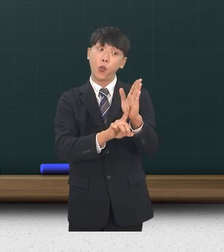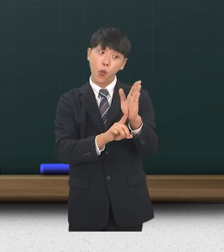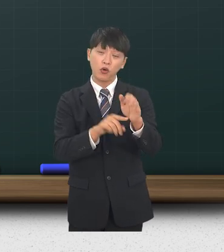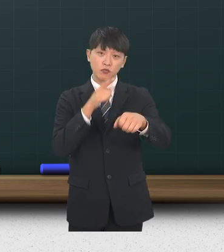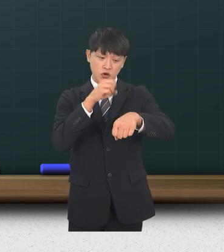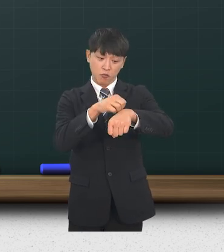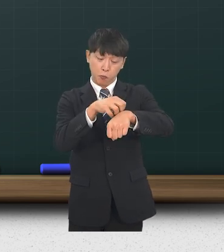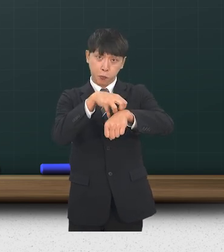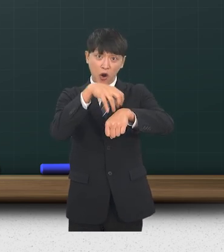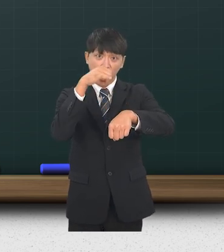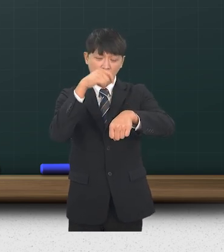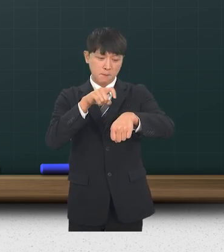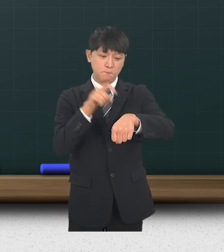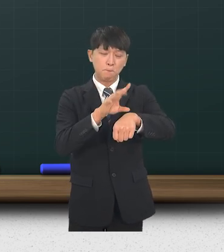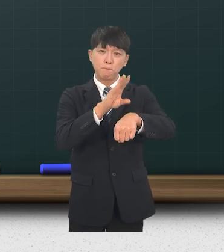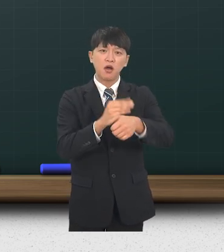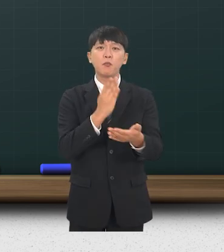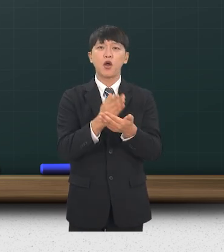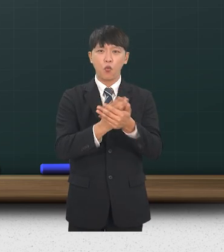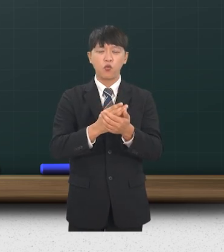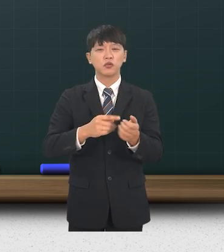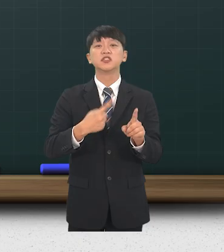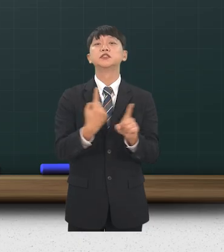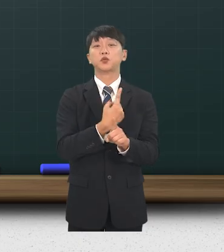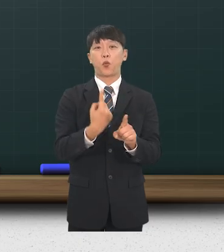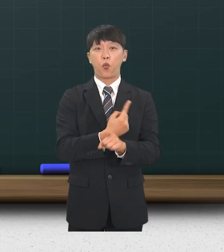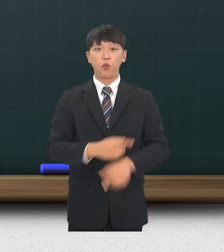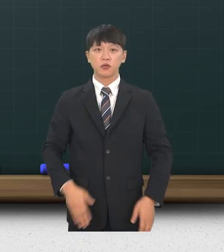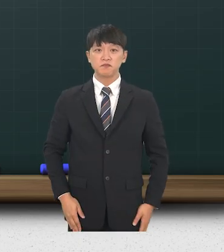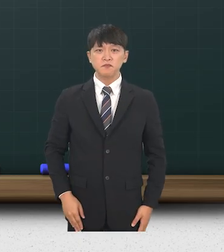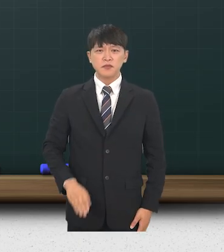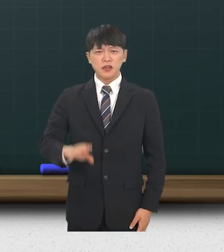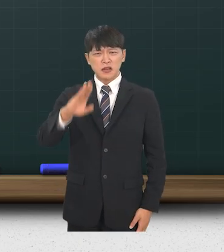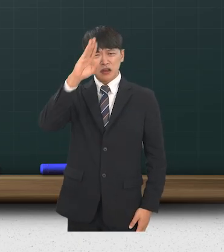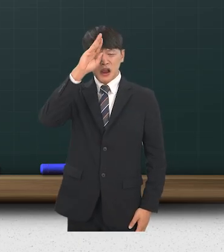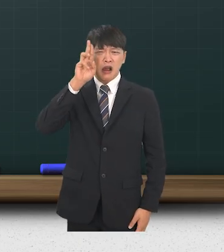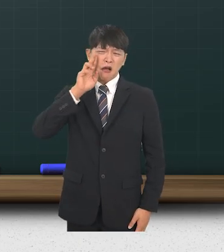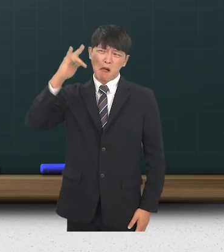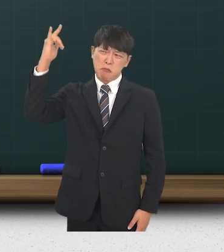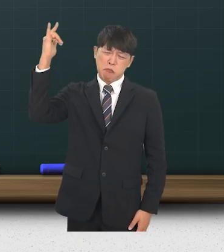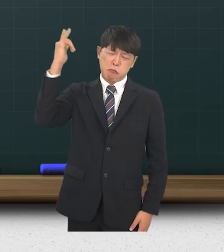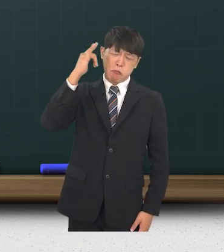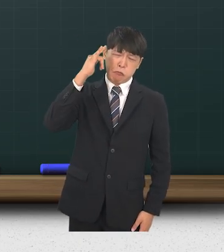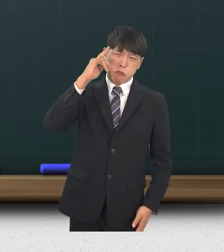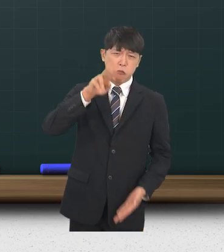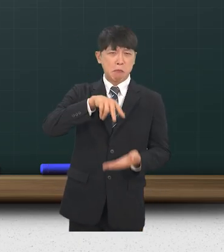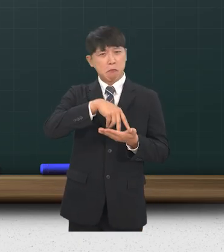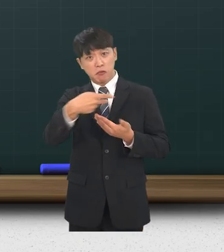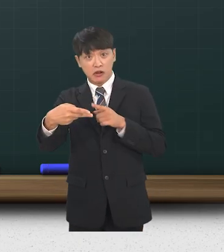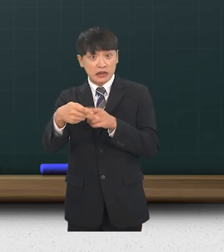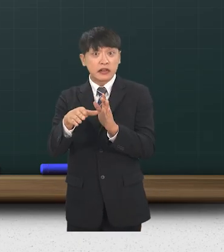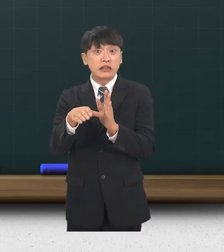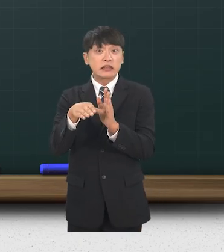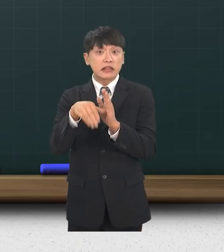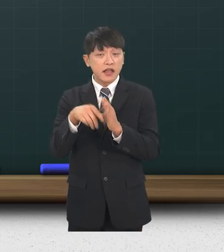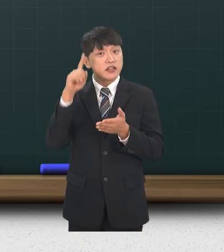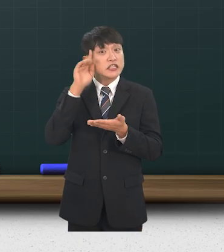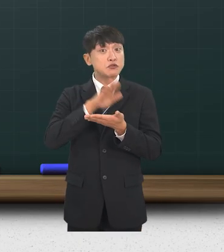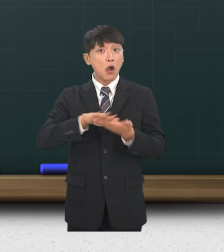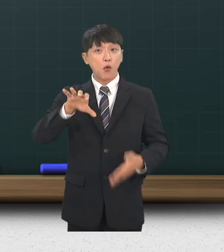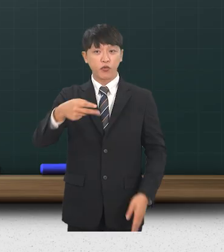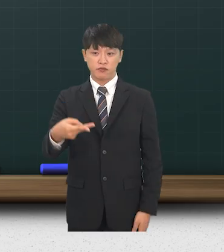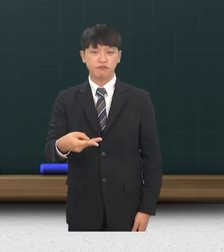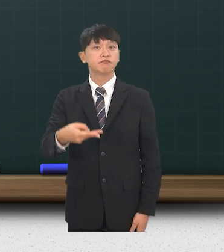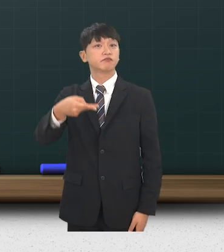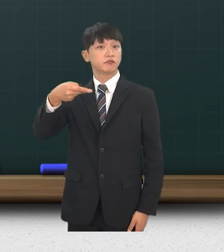물집을 터뜨리지 않고 응급 처치를 받습니다. 열사병에 걸린 환자의 경우 환자를 시원한 장소로 옮긴